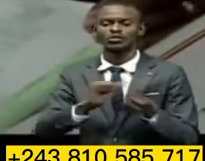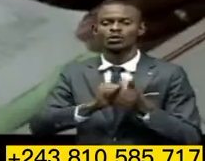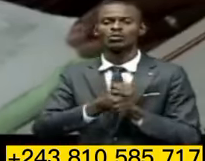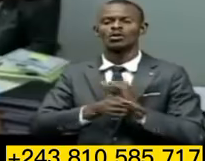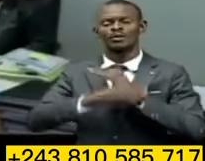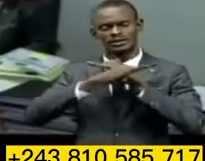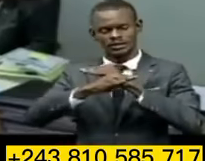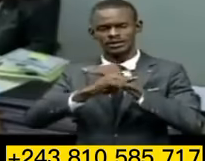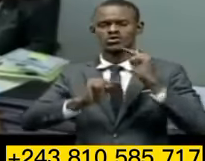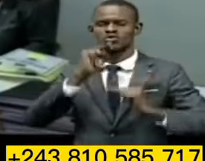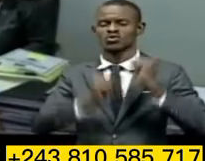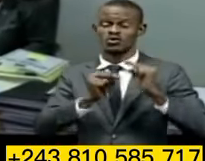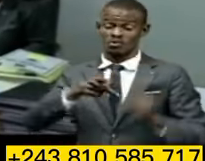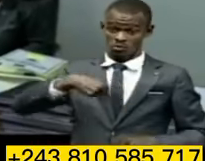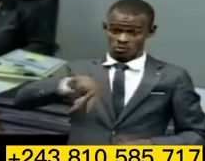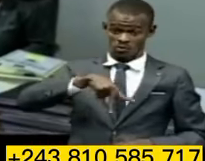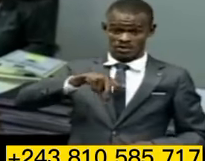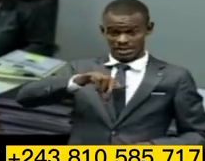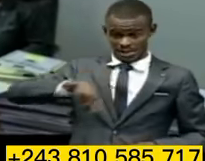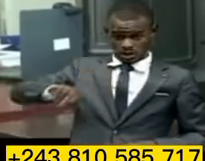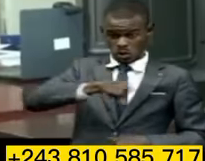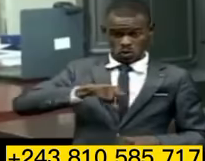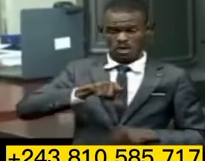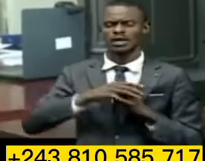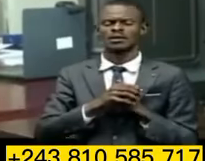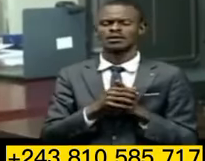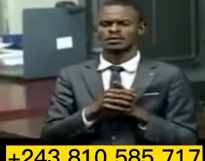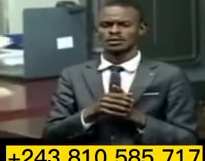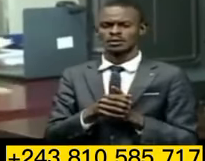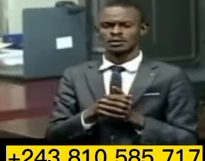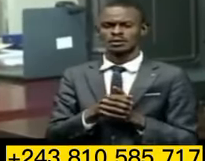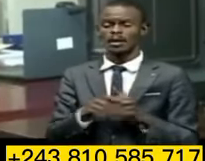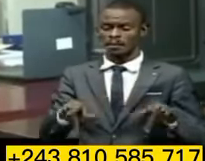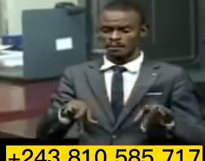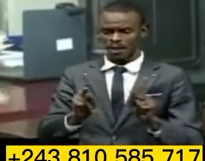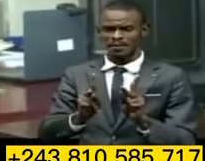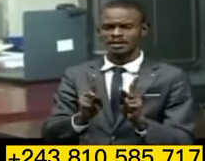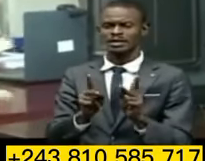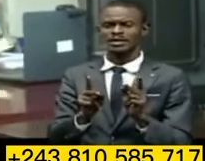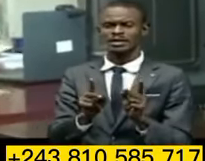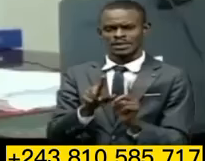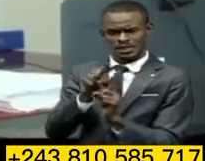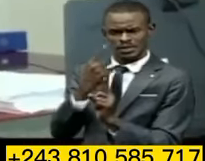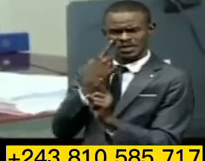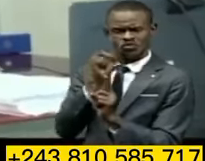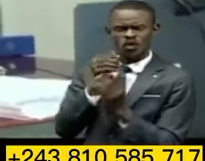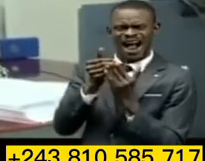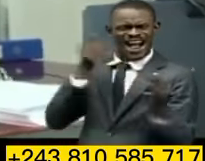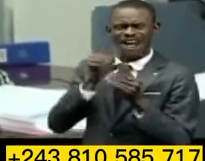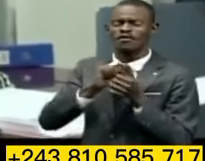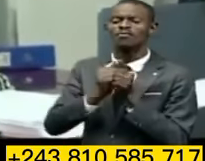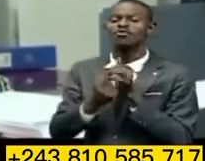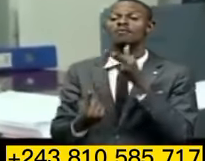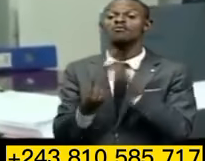tant au niveau provincial que local, de permettre d'anticiper efficacement sur les menaces sécuritaires, prévenir et